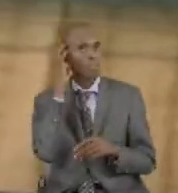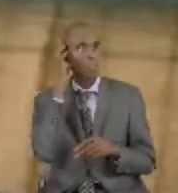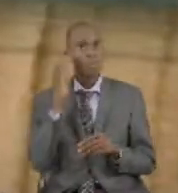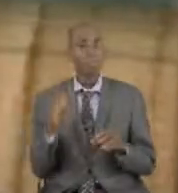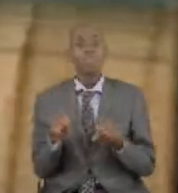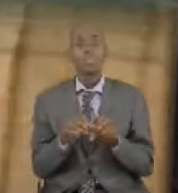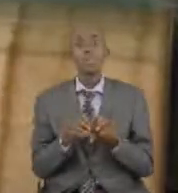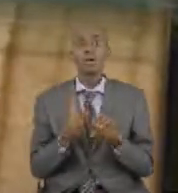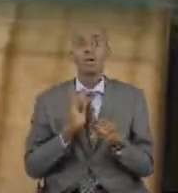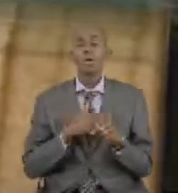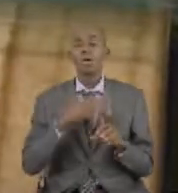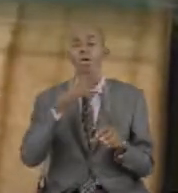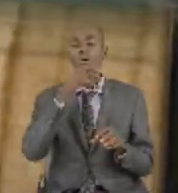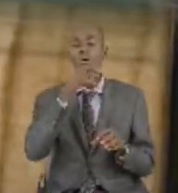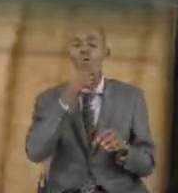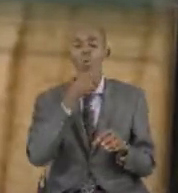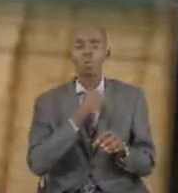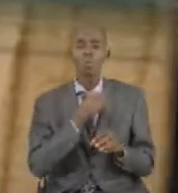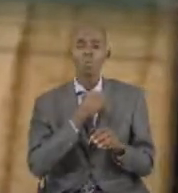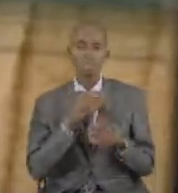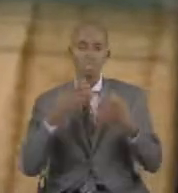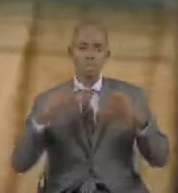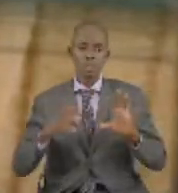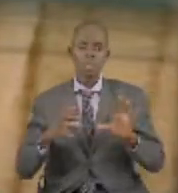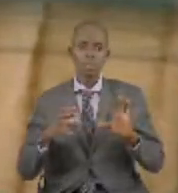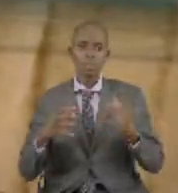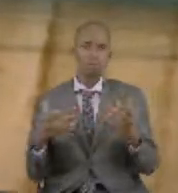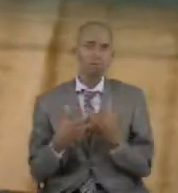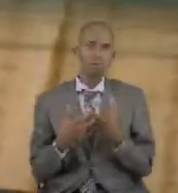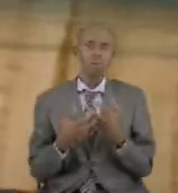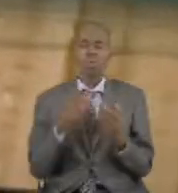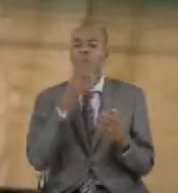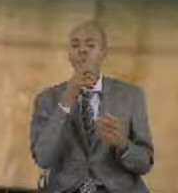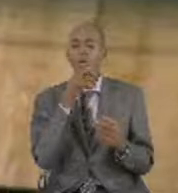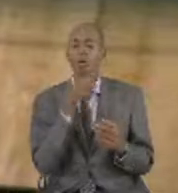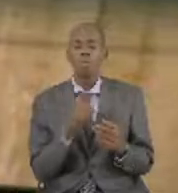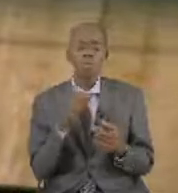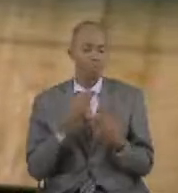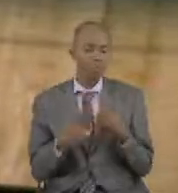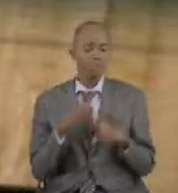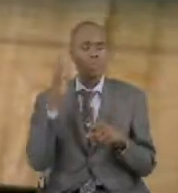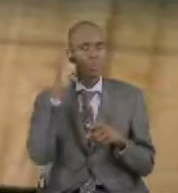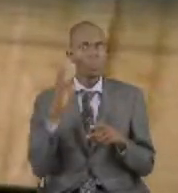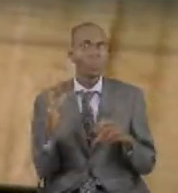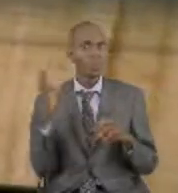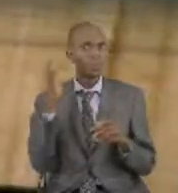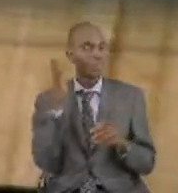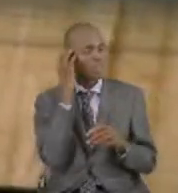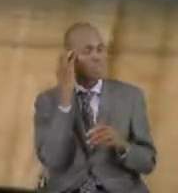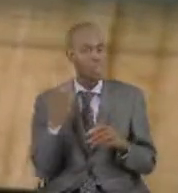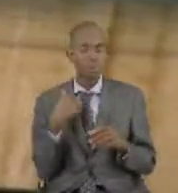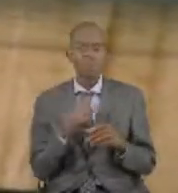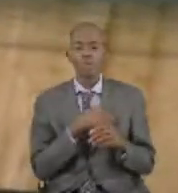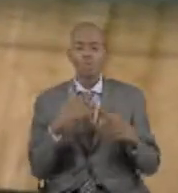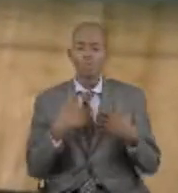Si nous sommes convertis, partout nous sommes, nos anciens camarades de classe, les anciens amis, ils entendront. Nous ne les avons